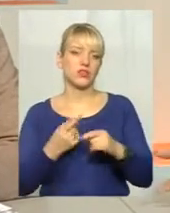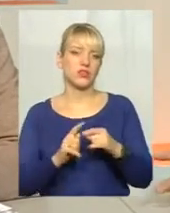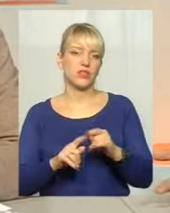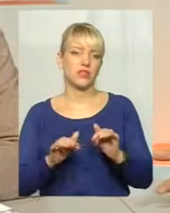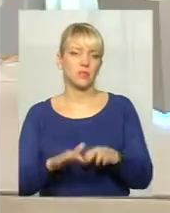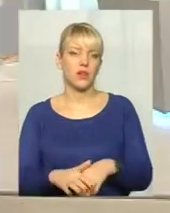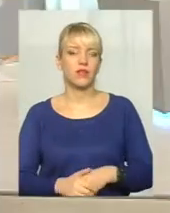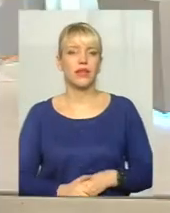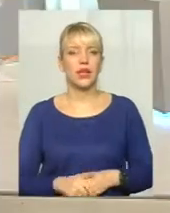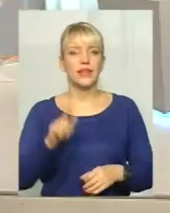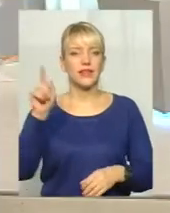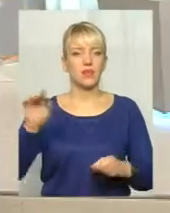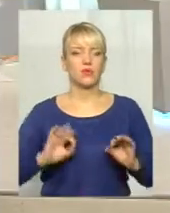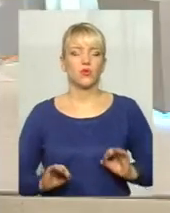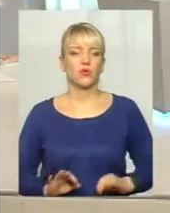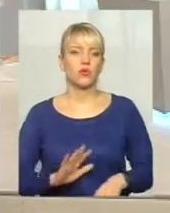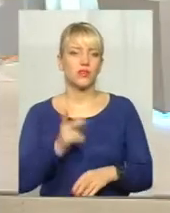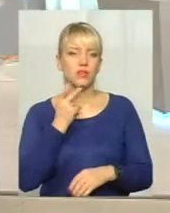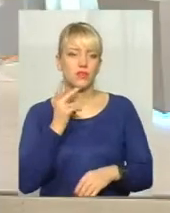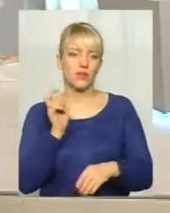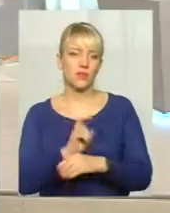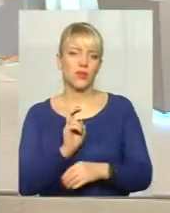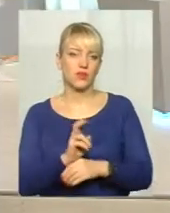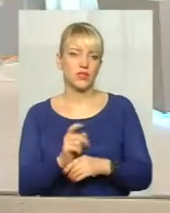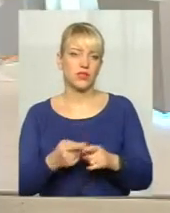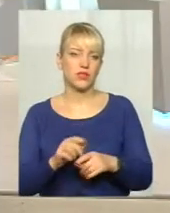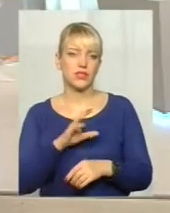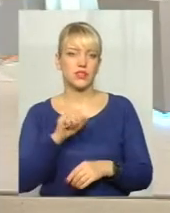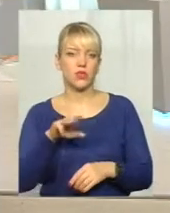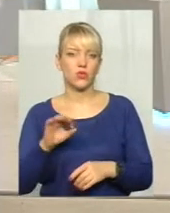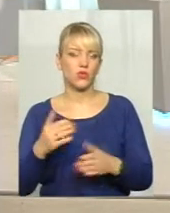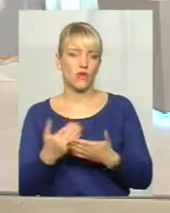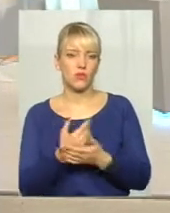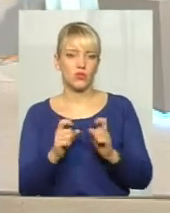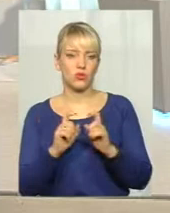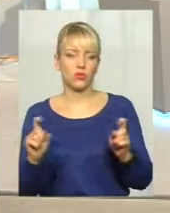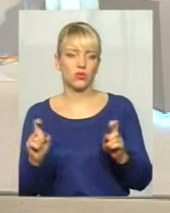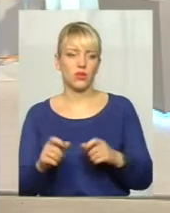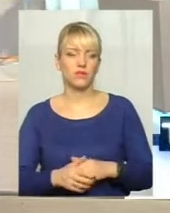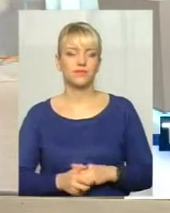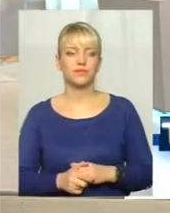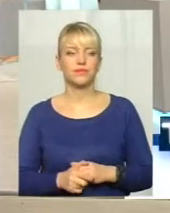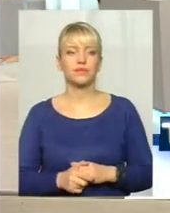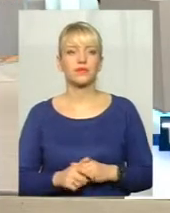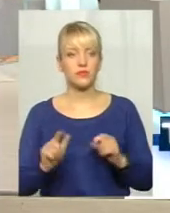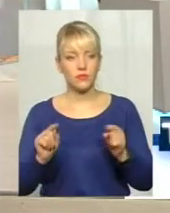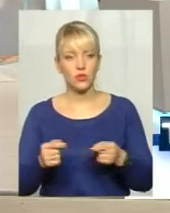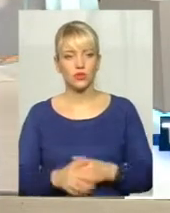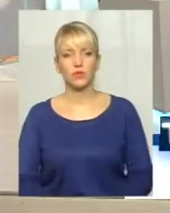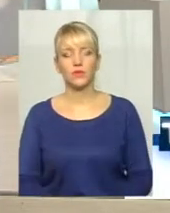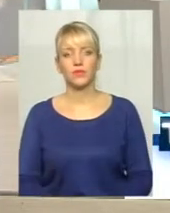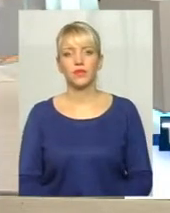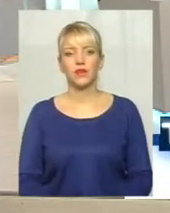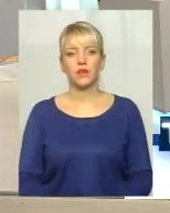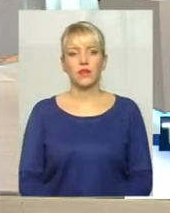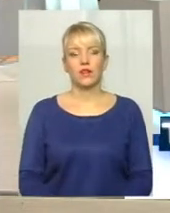Там навіть прокурори не завжди з'являлися з САПу, нова структура, так? Ось тому зрозумів. Але Олег,